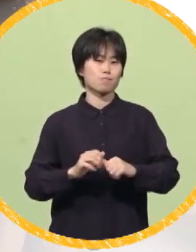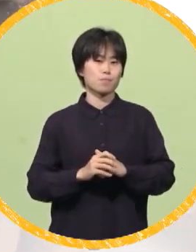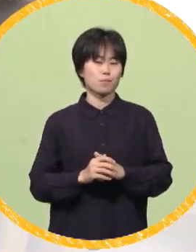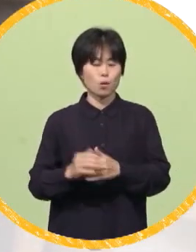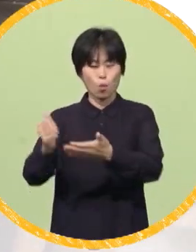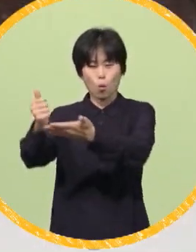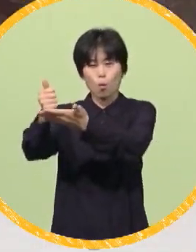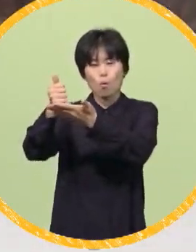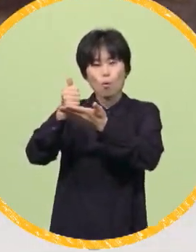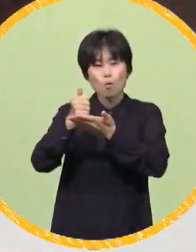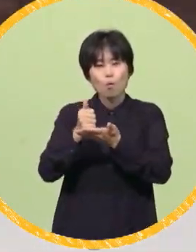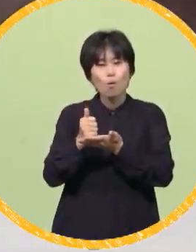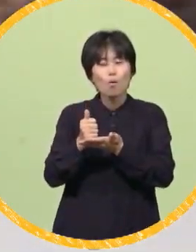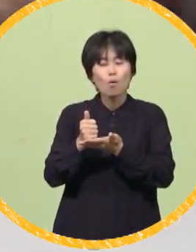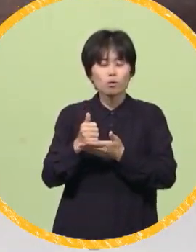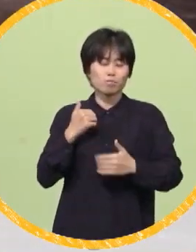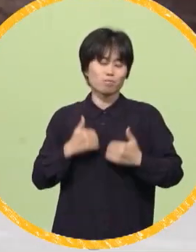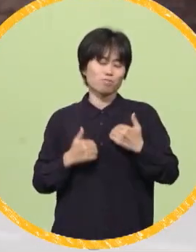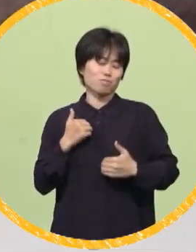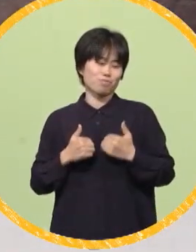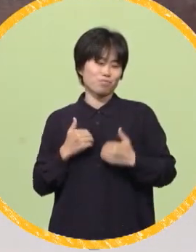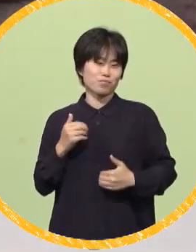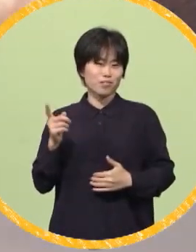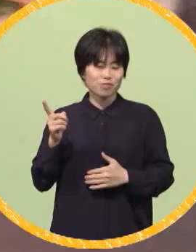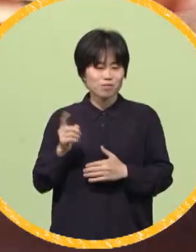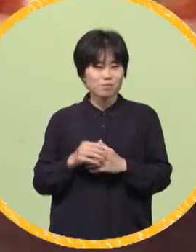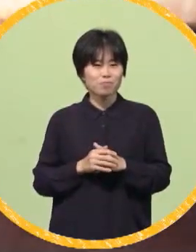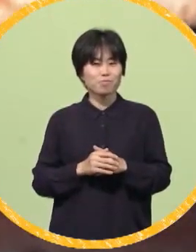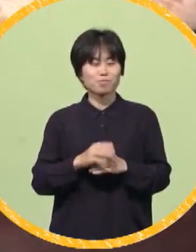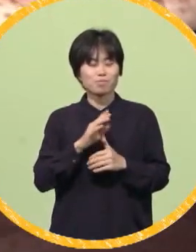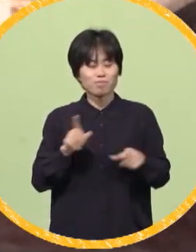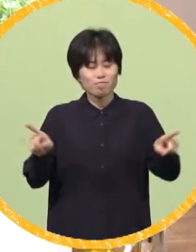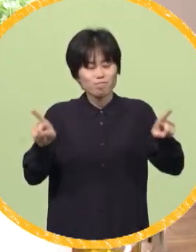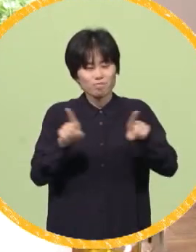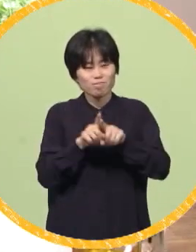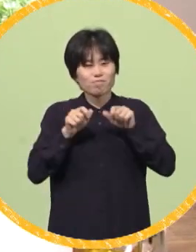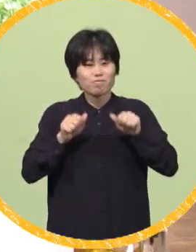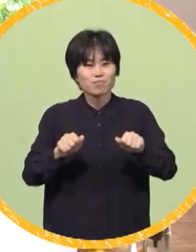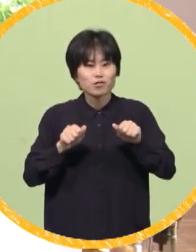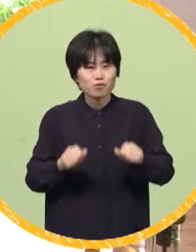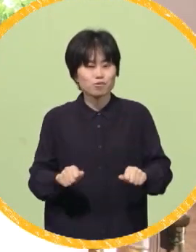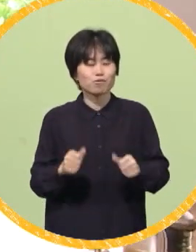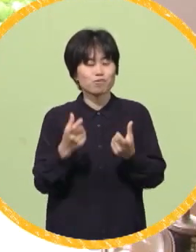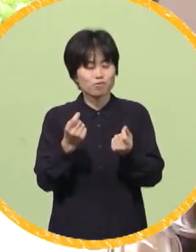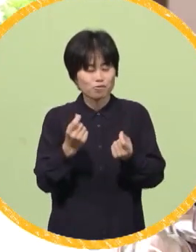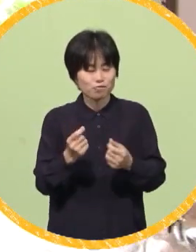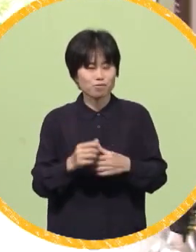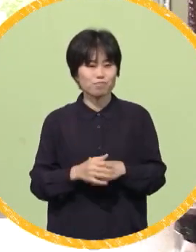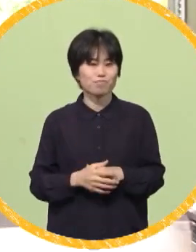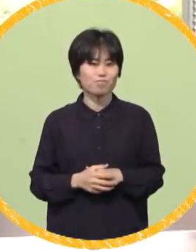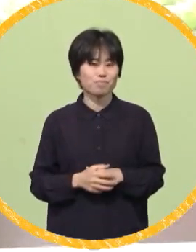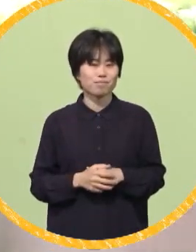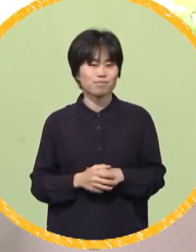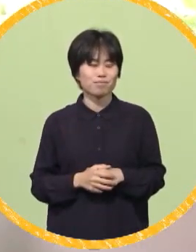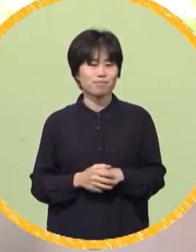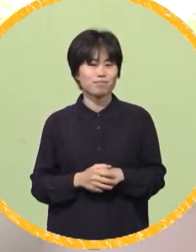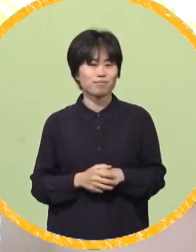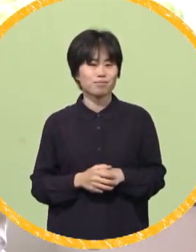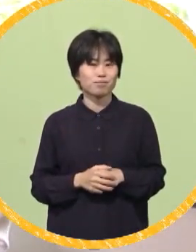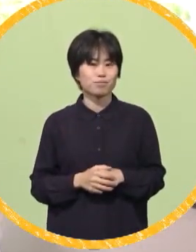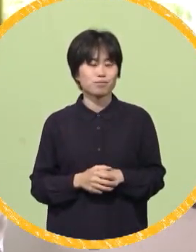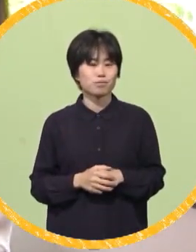客様もすごい喜んでくださって、これこそも本当、共に生きるっていう、 そうですね、はい、 感じですよね。は